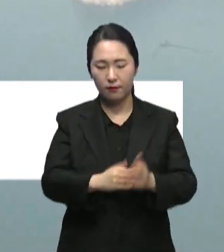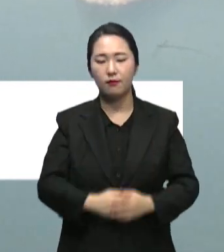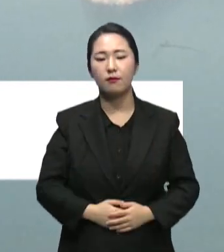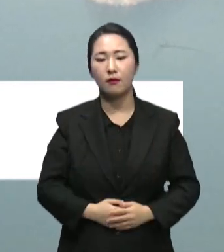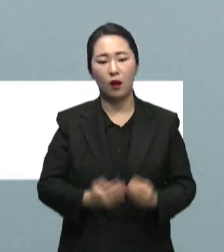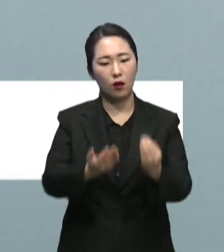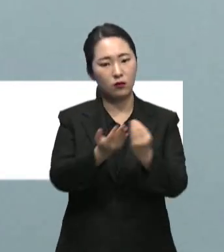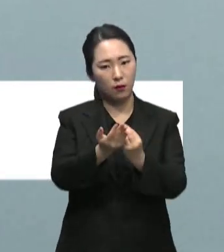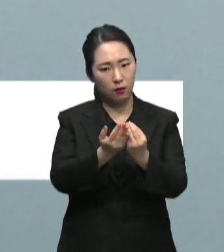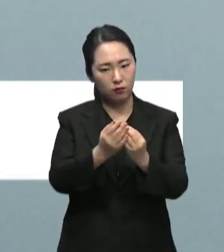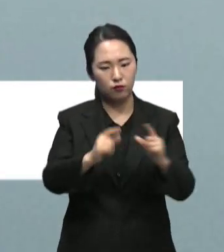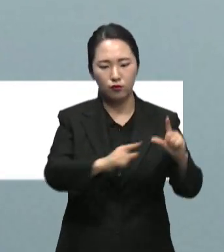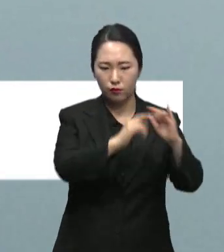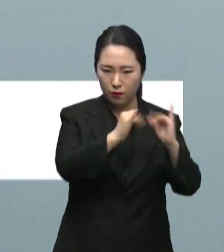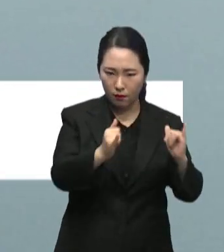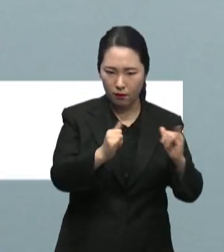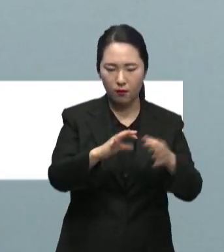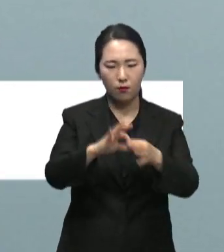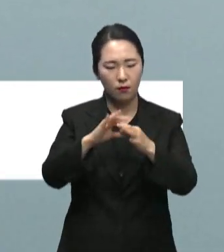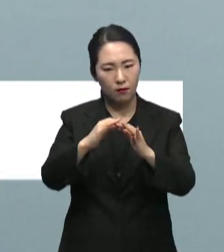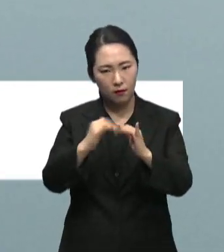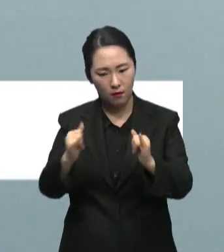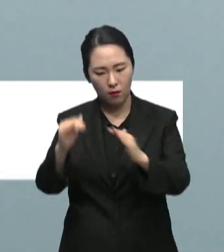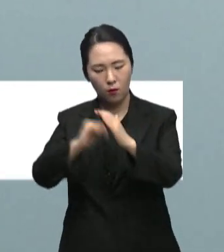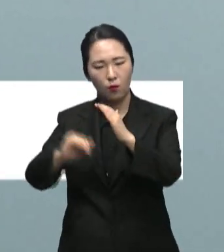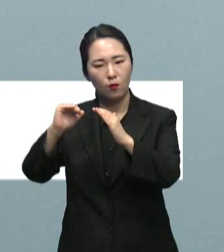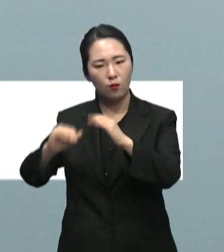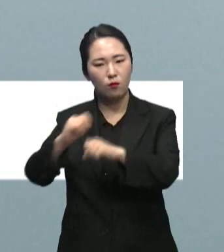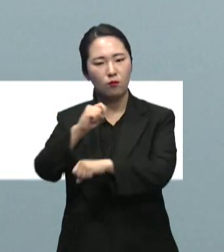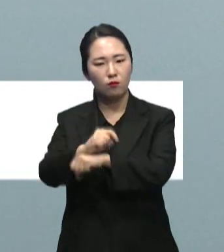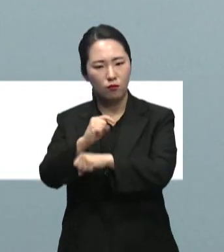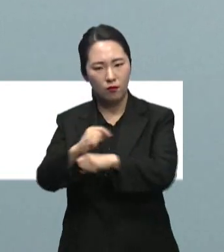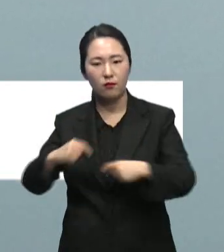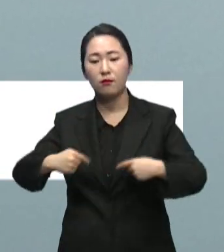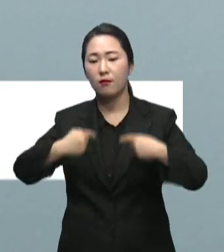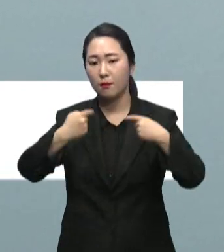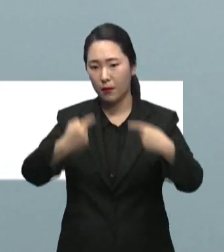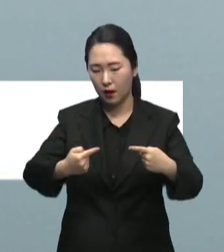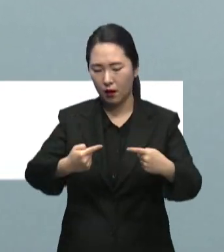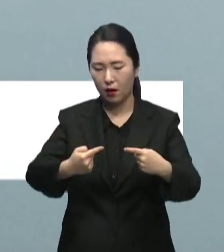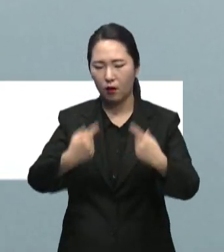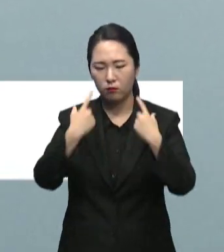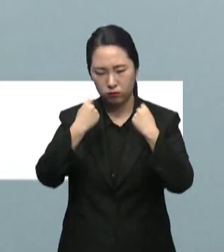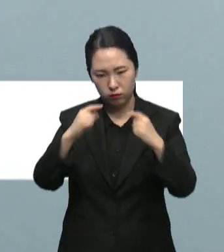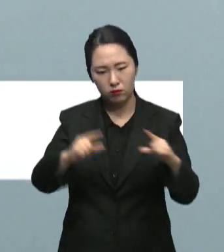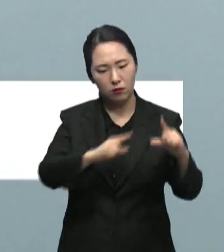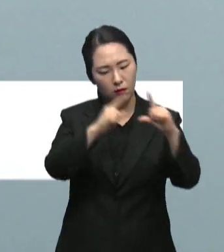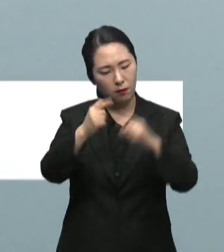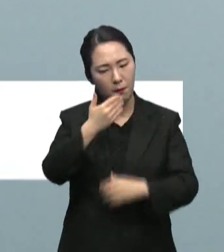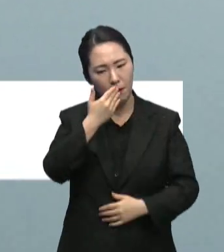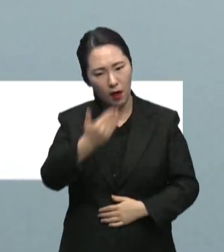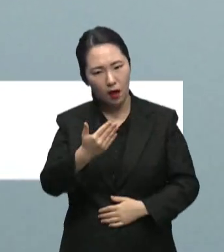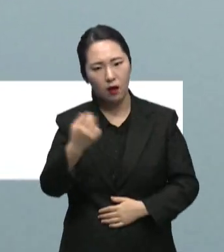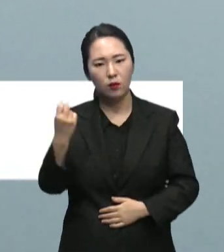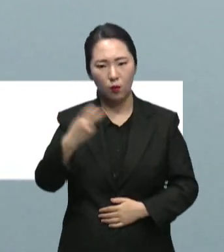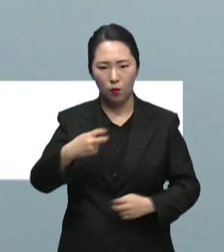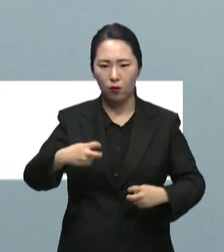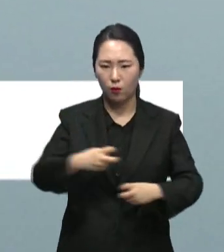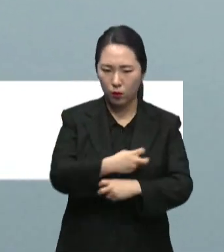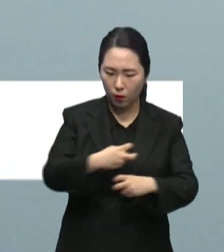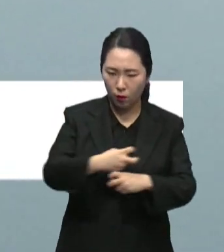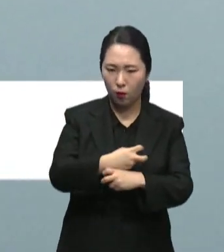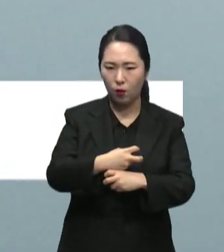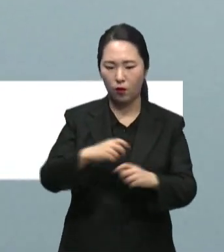섬 주민과 전문가 관련 공무원들이 계획 수립에 참여해 외 정주 환경 11권 지역경제 10권